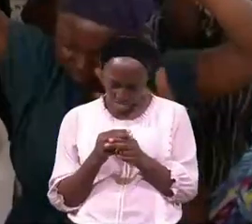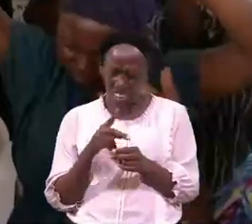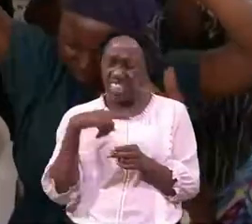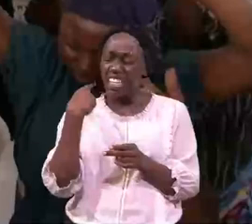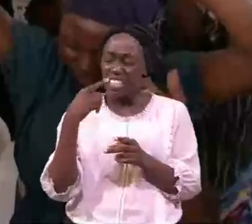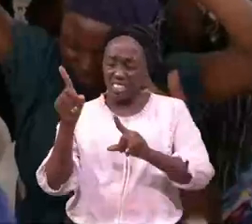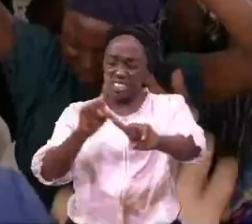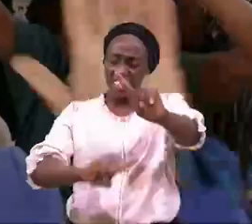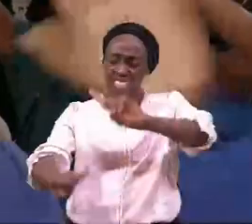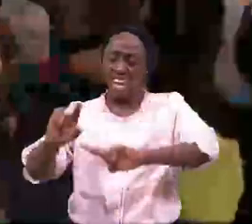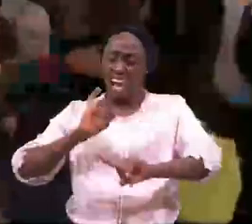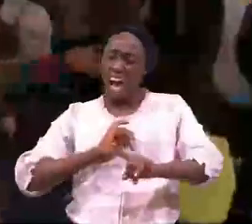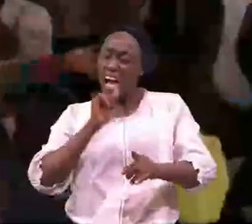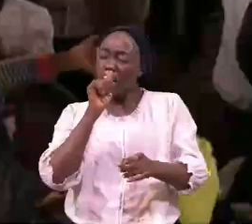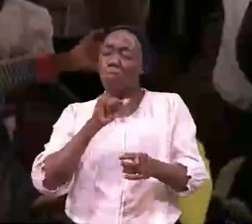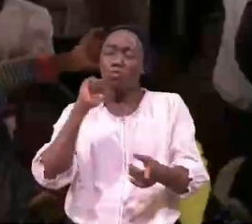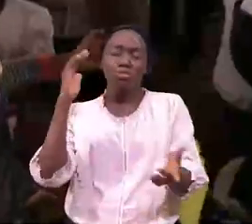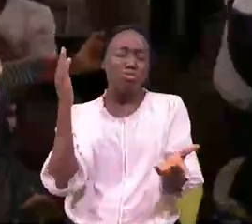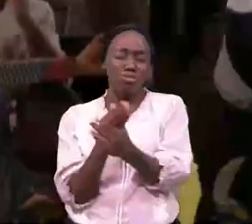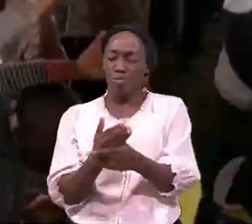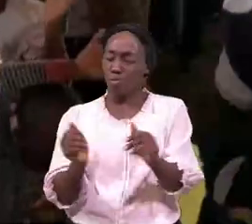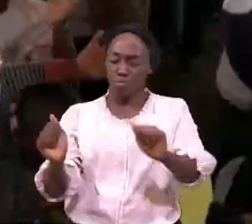Dit, je suis imparable.